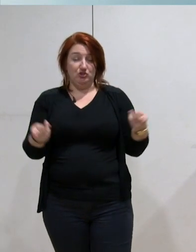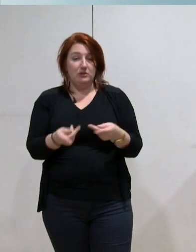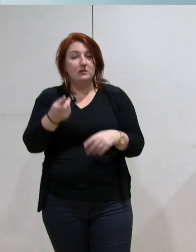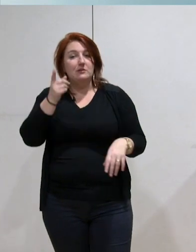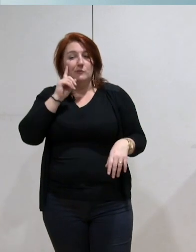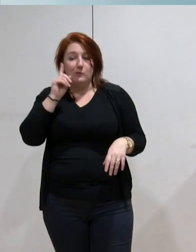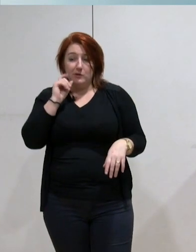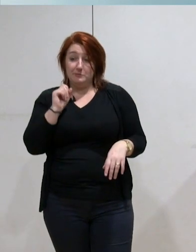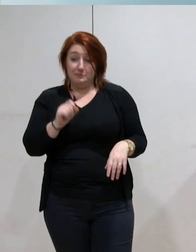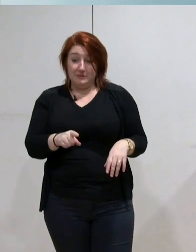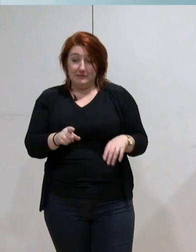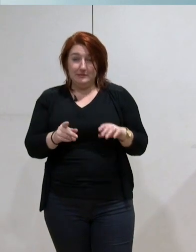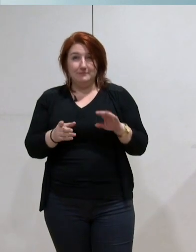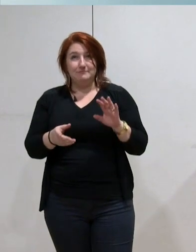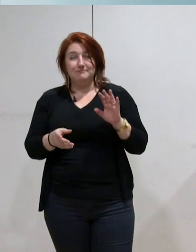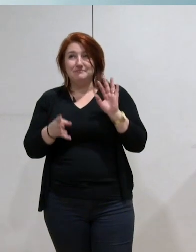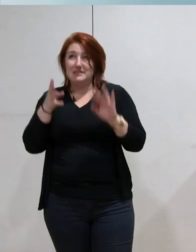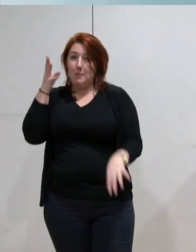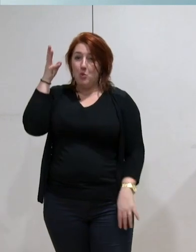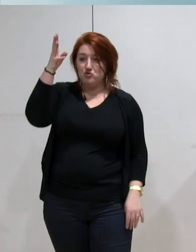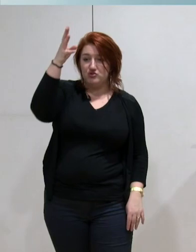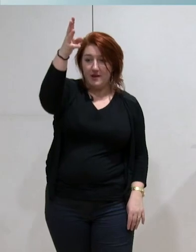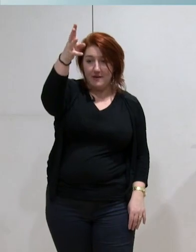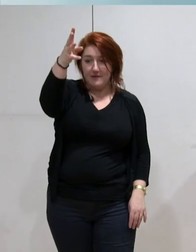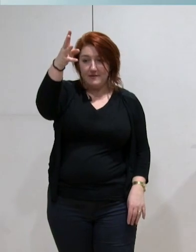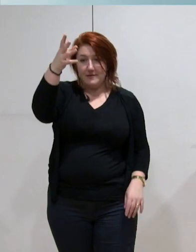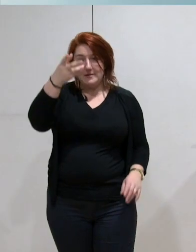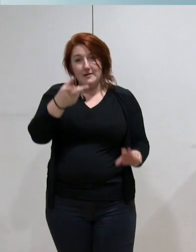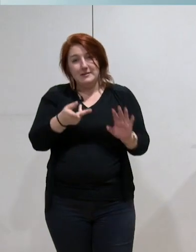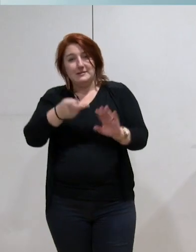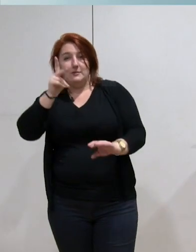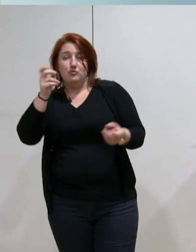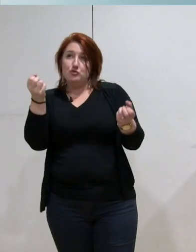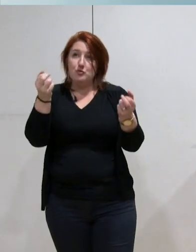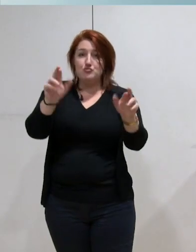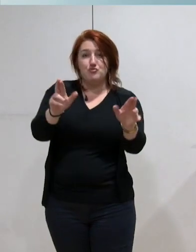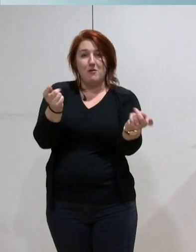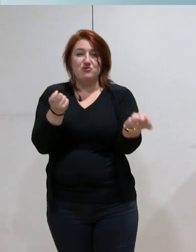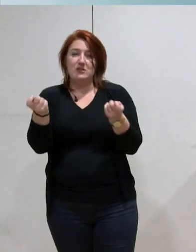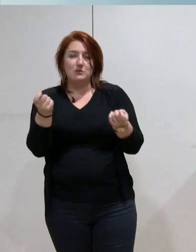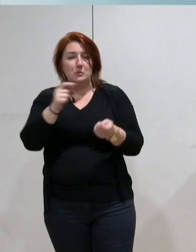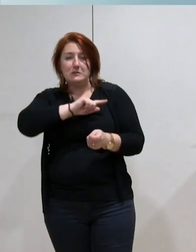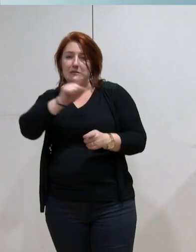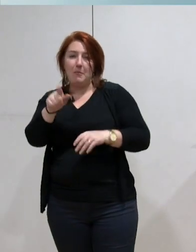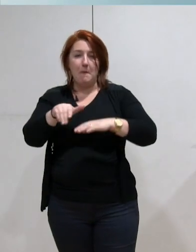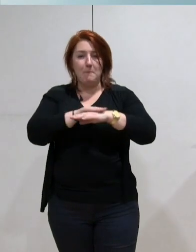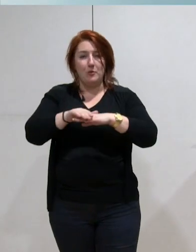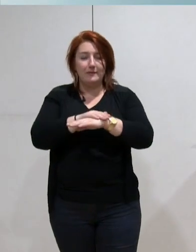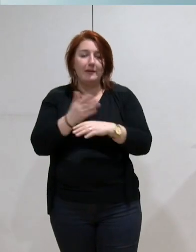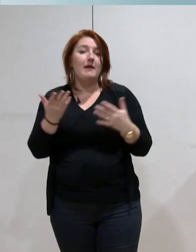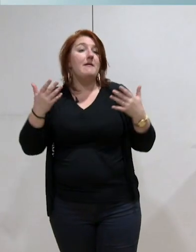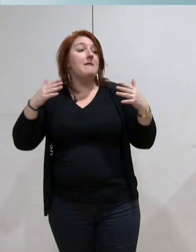plus un projet que je qualifierais de gestionnaire plus que politique mais cela une fois dit